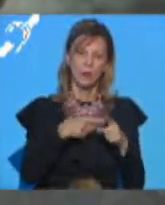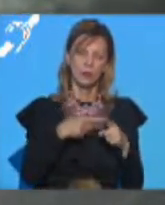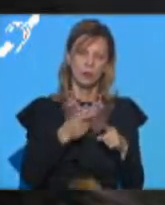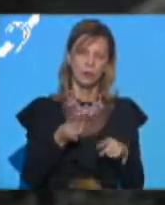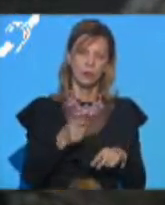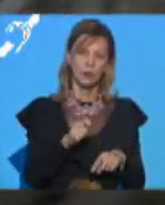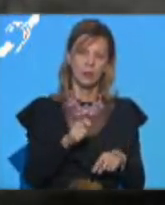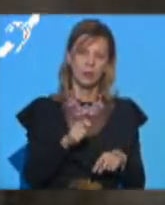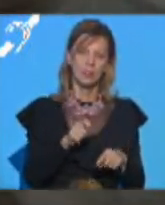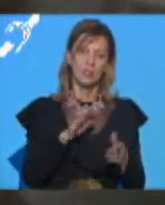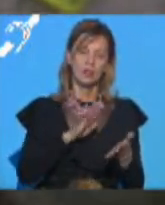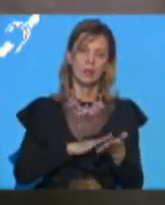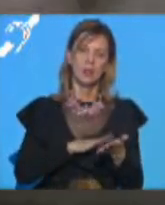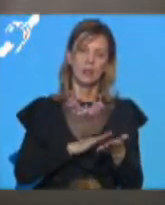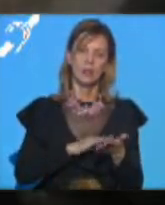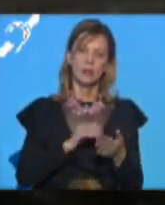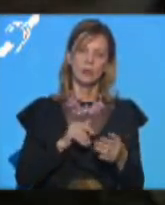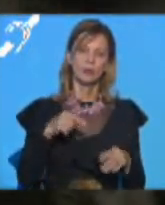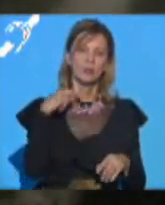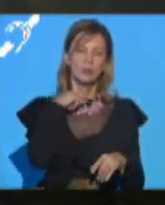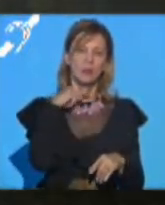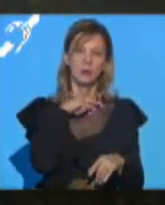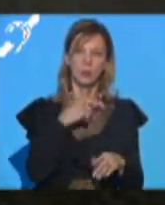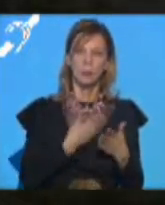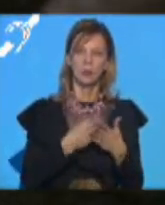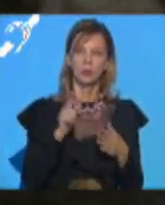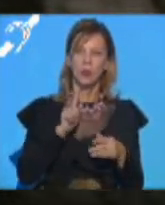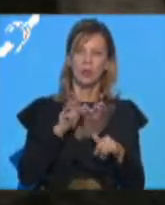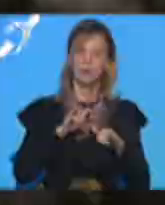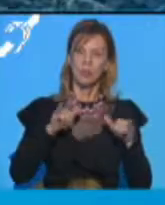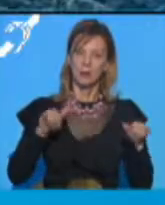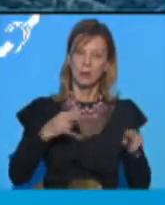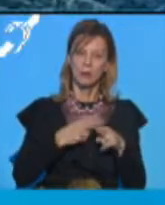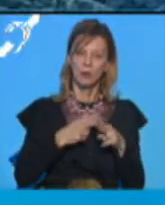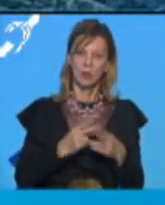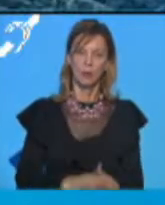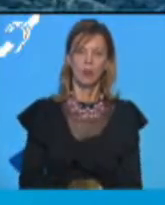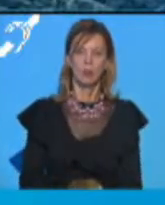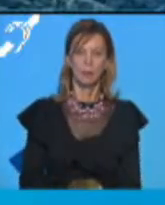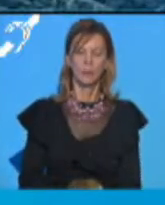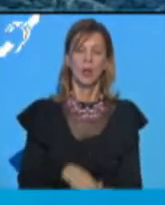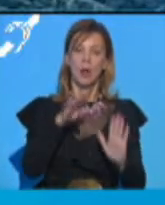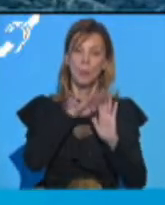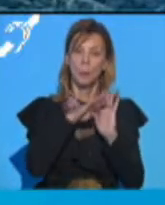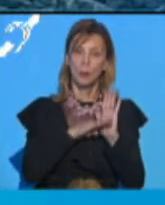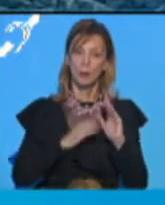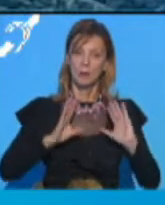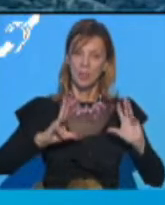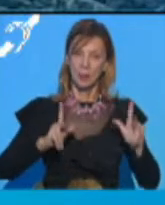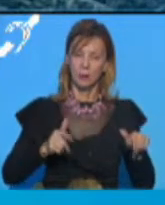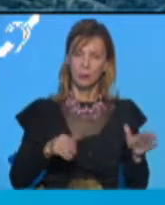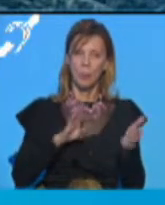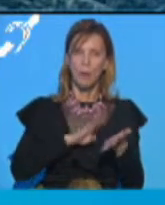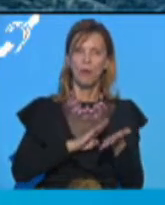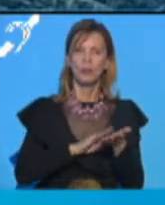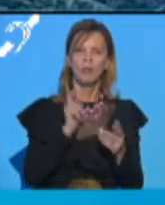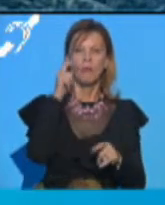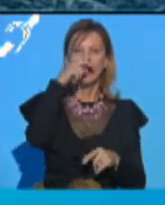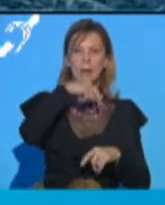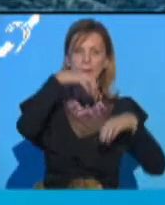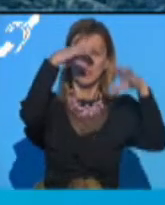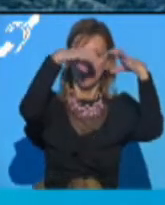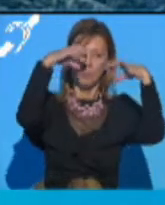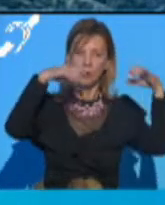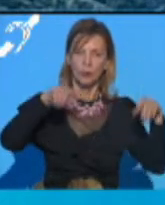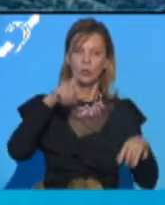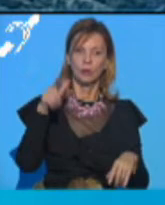sărbători din cauza extinderii cazurilor de pestă porcină. Probleme în agricultură din cauza lipsei precipitațiilor după